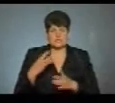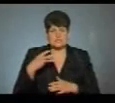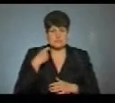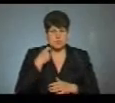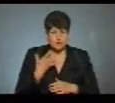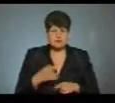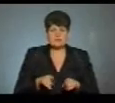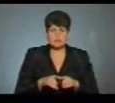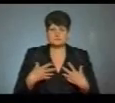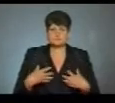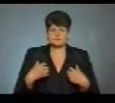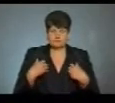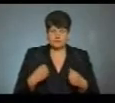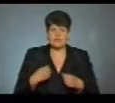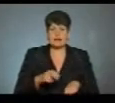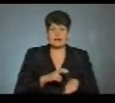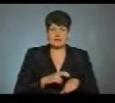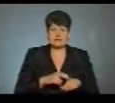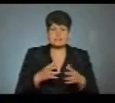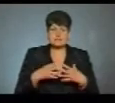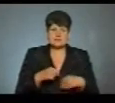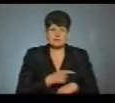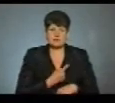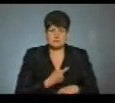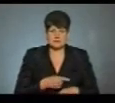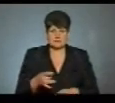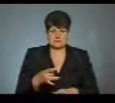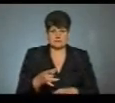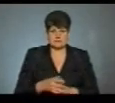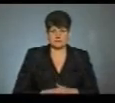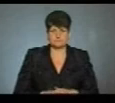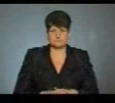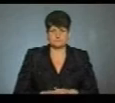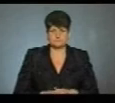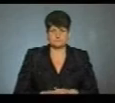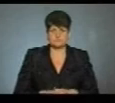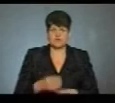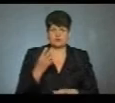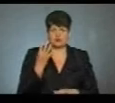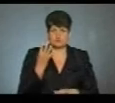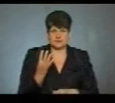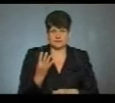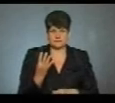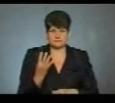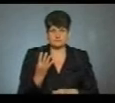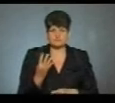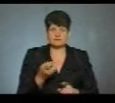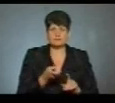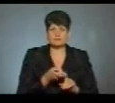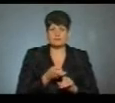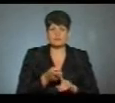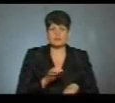Також одужала від коронавірусу лікарка сімейної медицини з цього району. 4